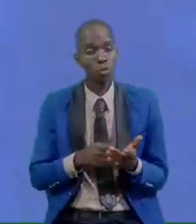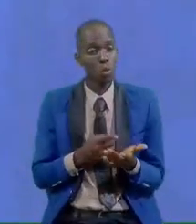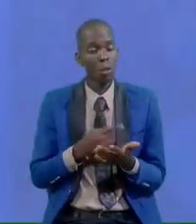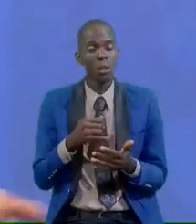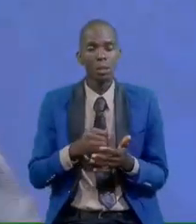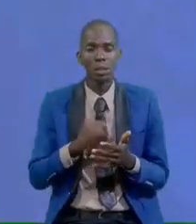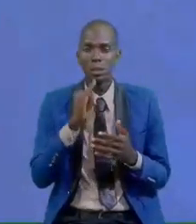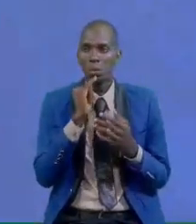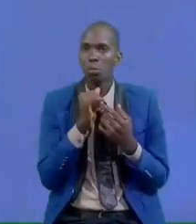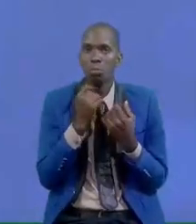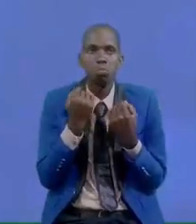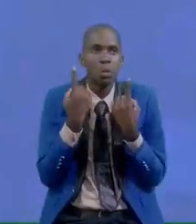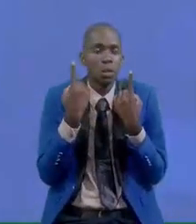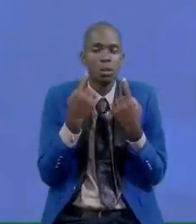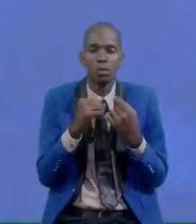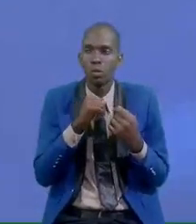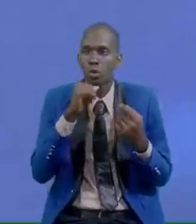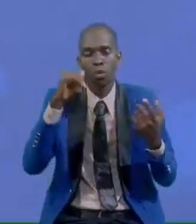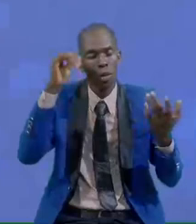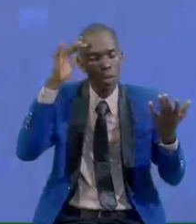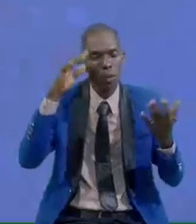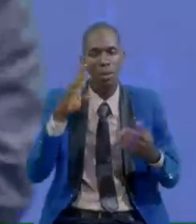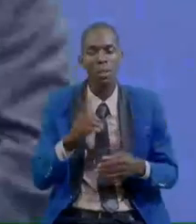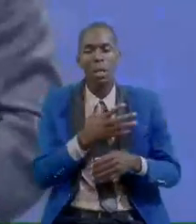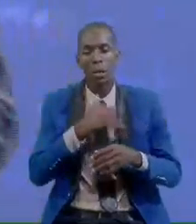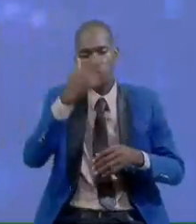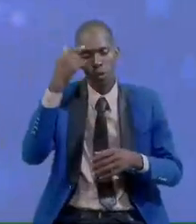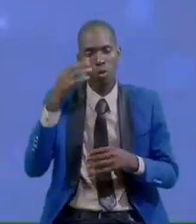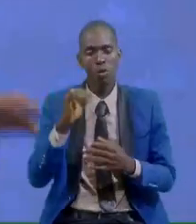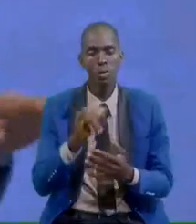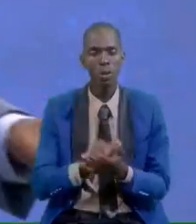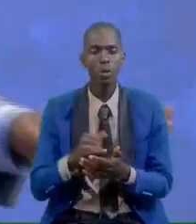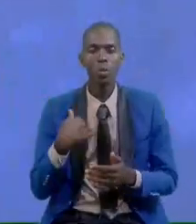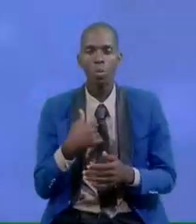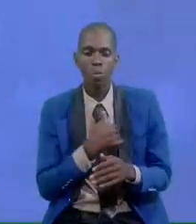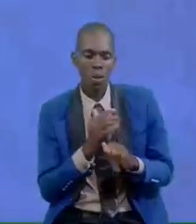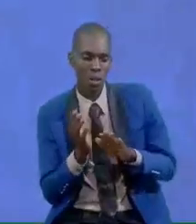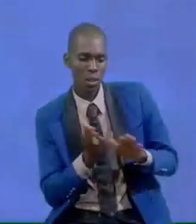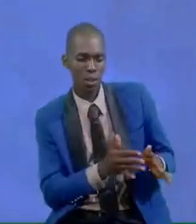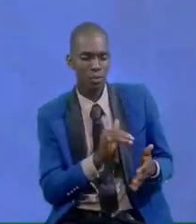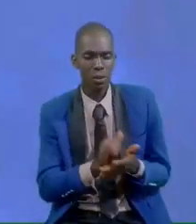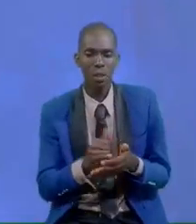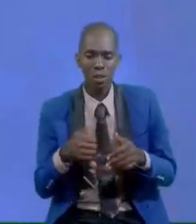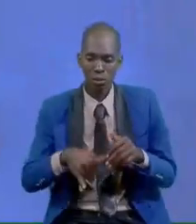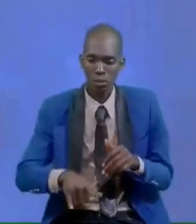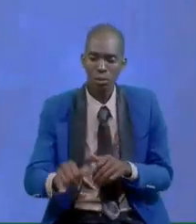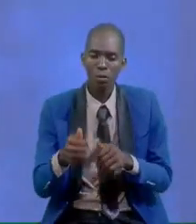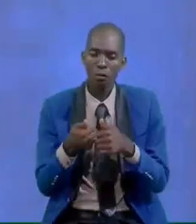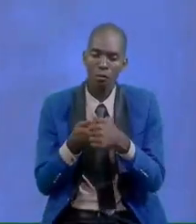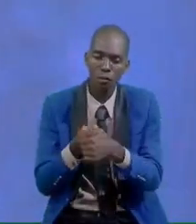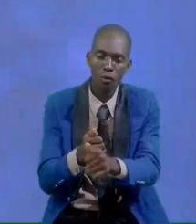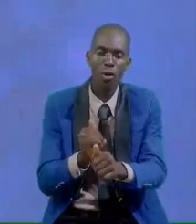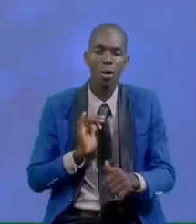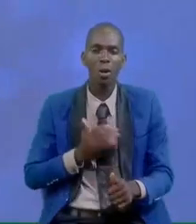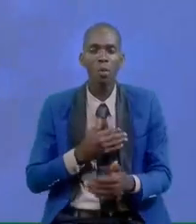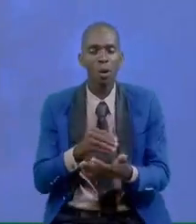c'est inattendu. C'est sans précédent. Et pour cela, nous laissons cela et nous suivons nos pensées,